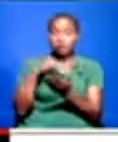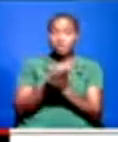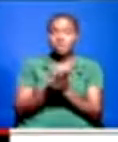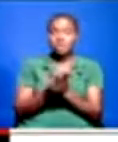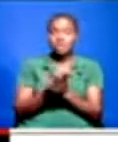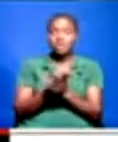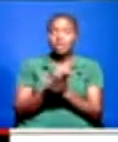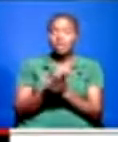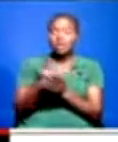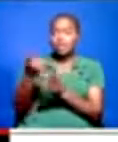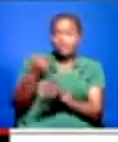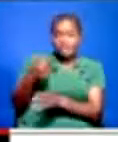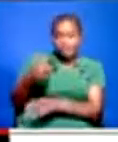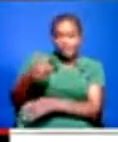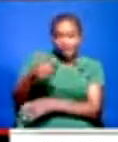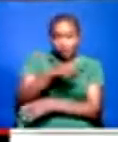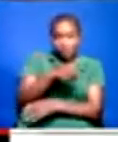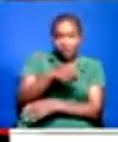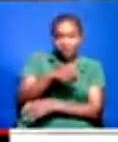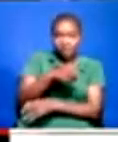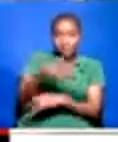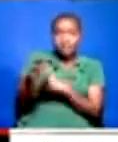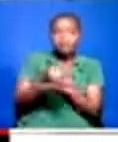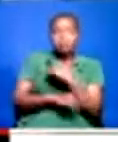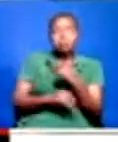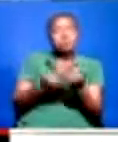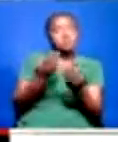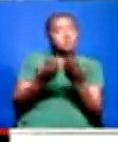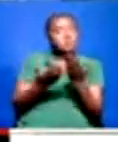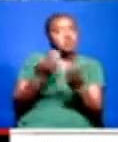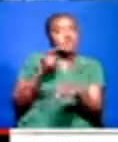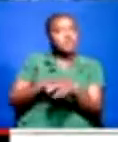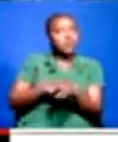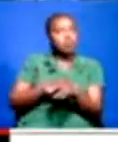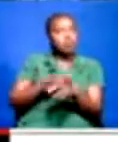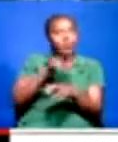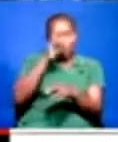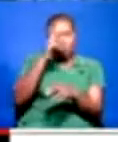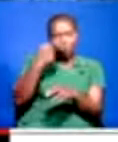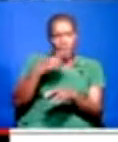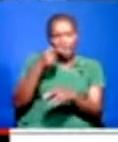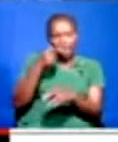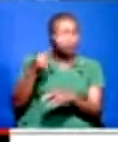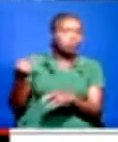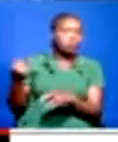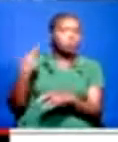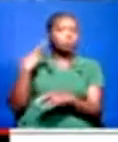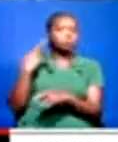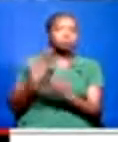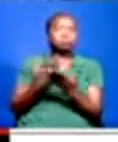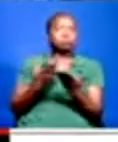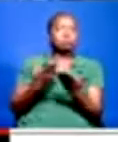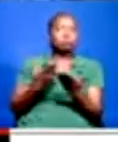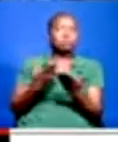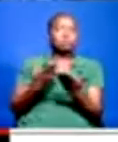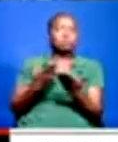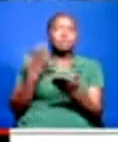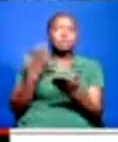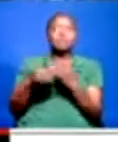yetu, ambaye ndio walipia wakati waliua ofisa wetu kule hata. Wale walikuwa na chunga banki mwaka